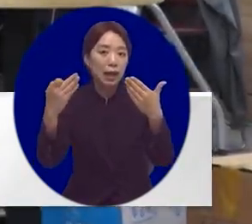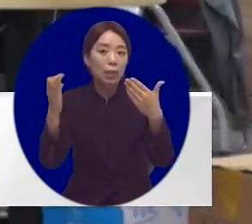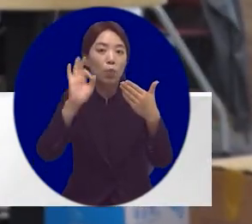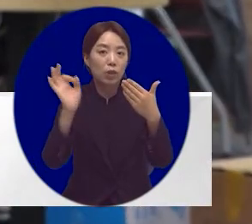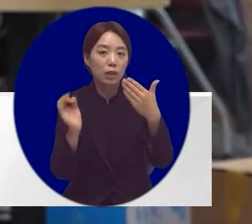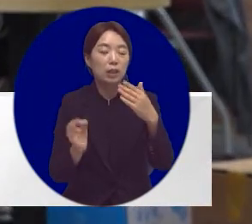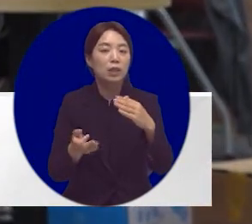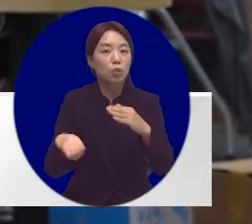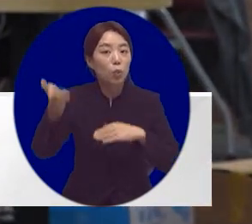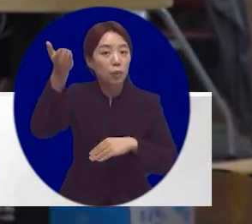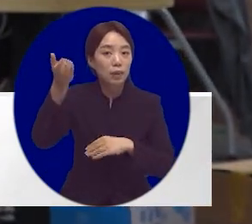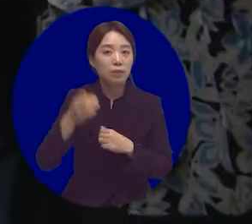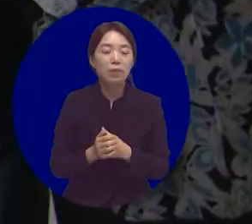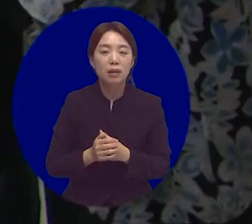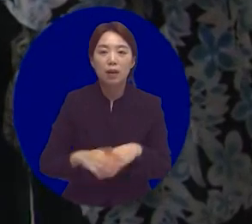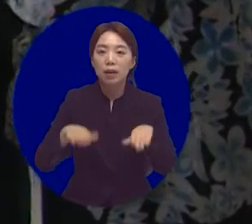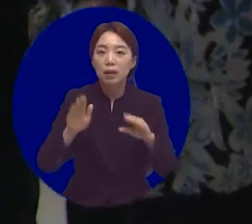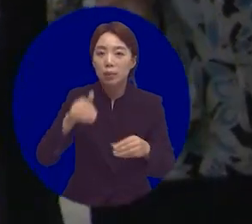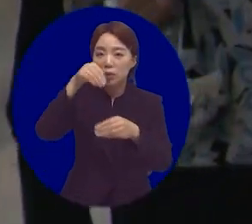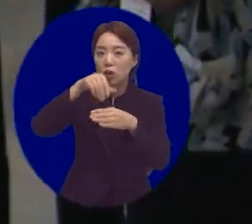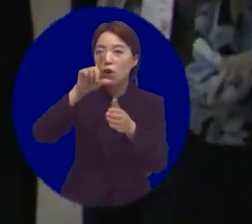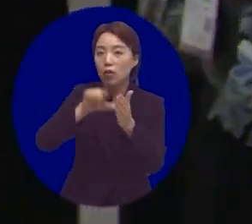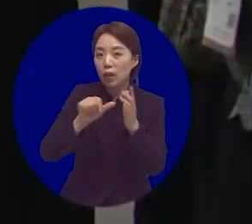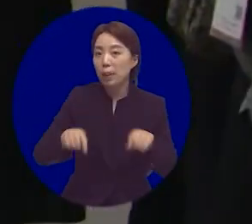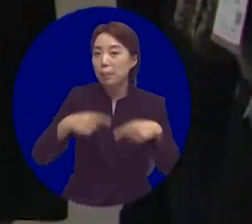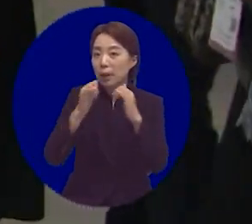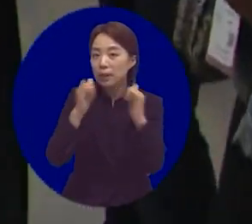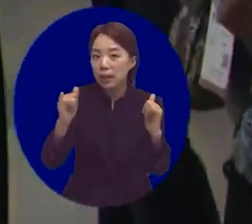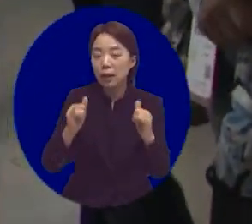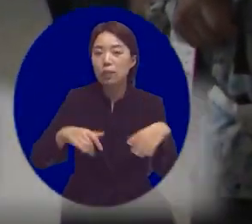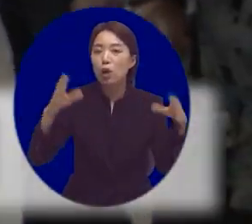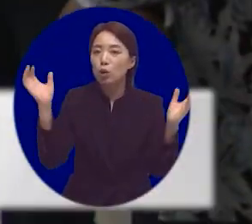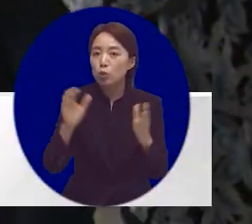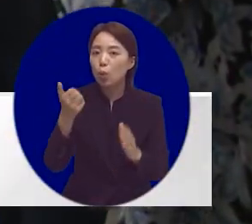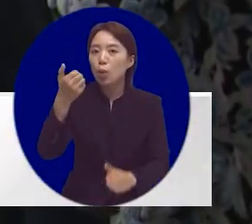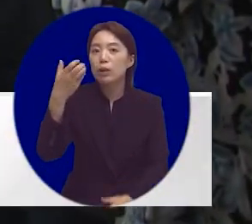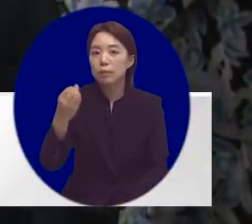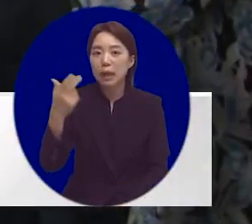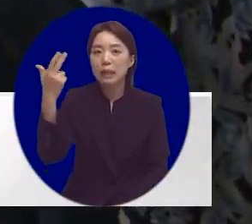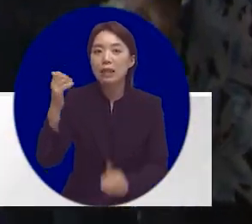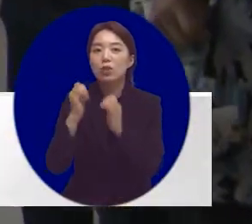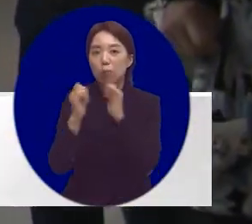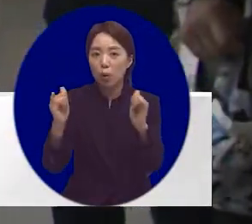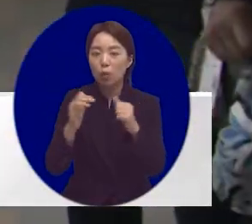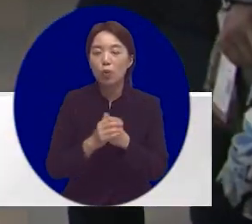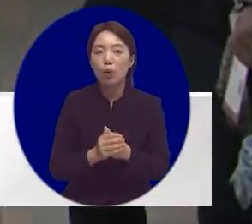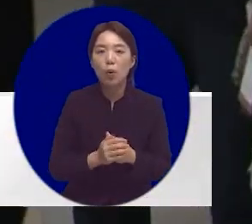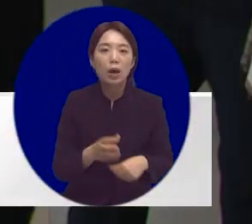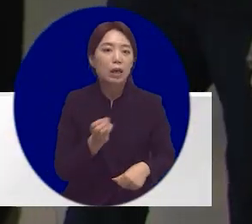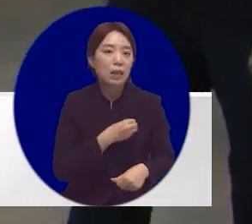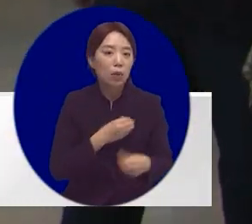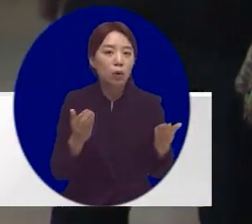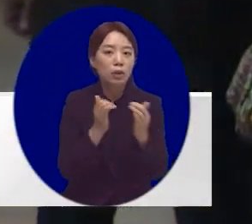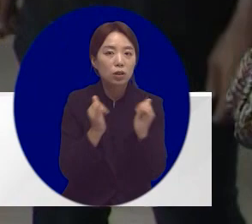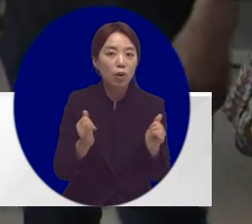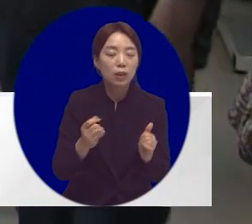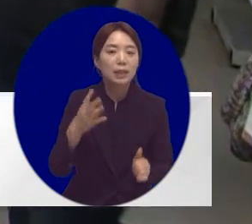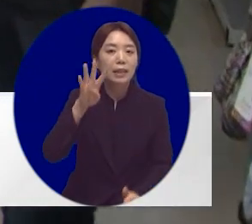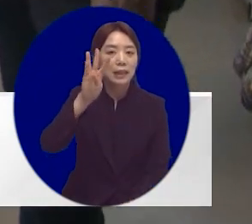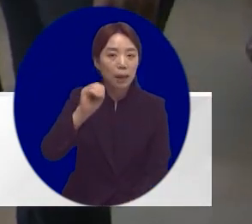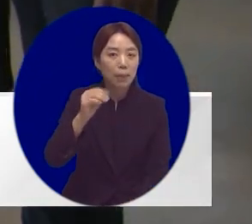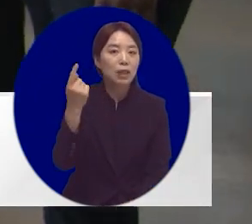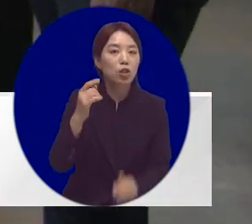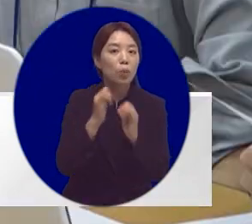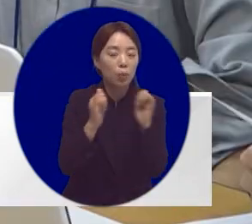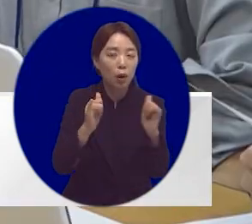9.13% 높았습니다. 이번 지방선거에서 투입된 인력은 총 50만 7천여 명으로 위원, 직원 4만